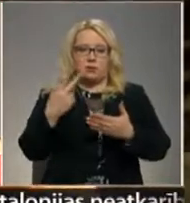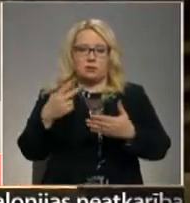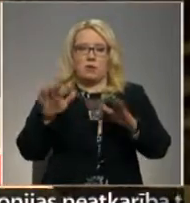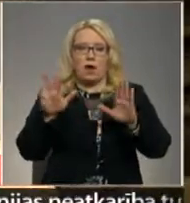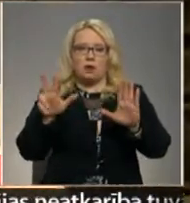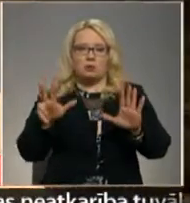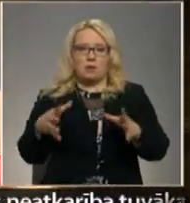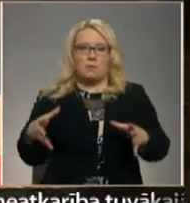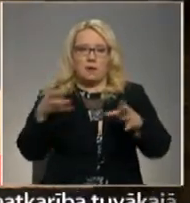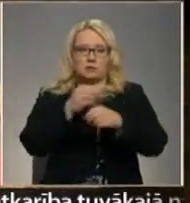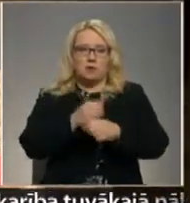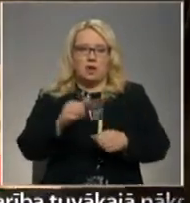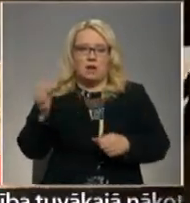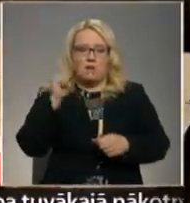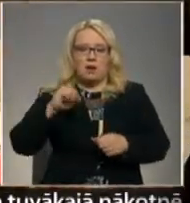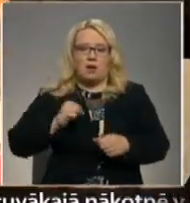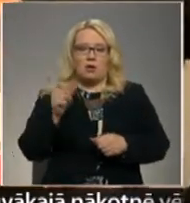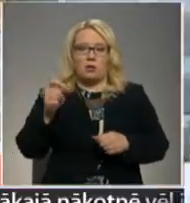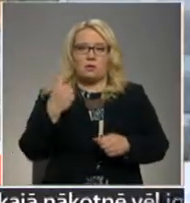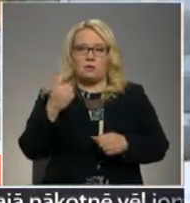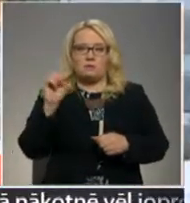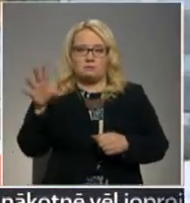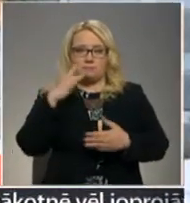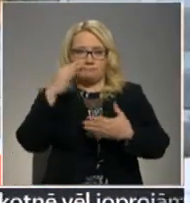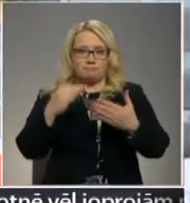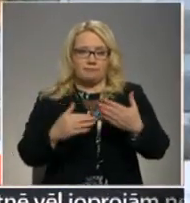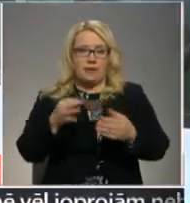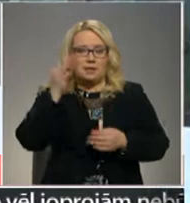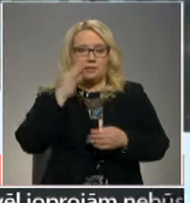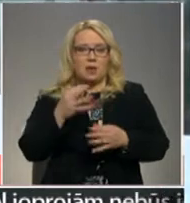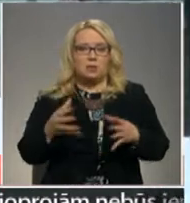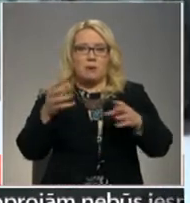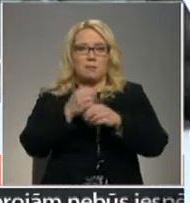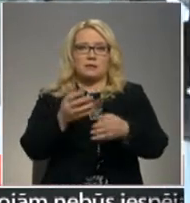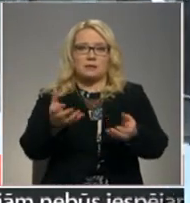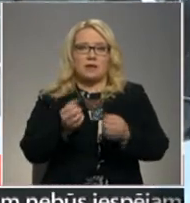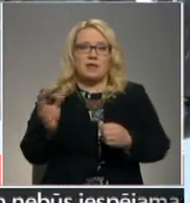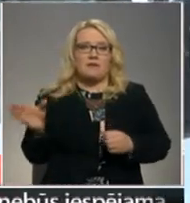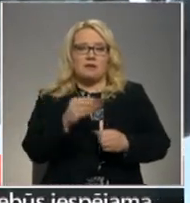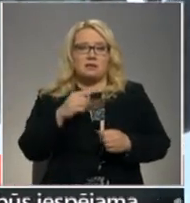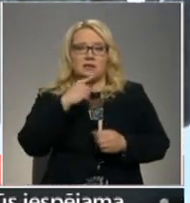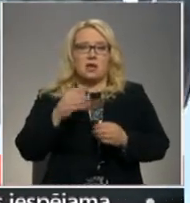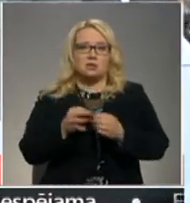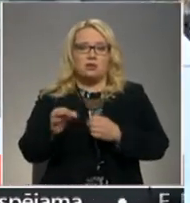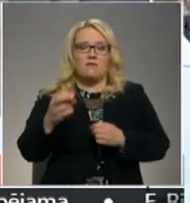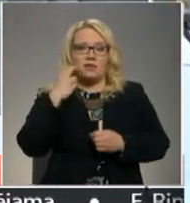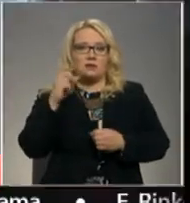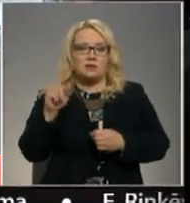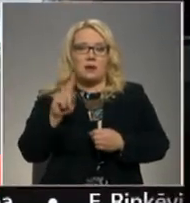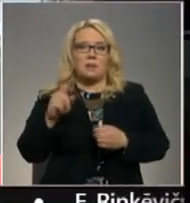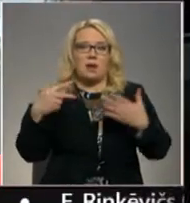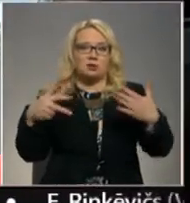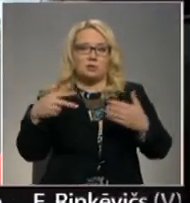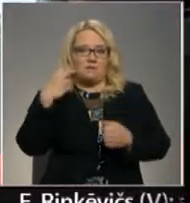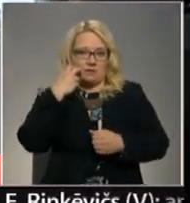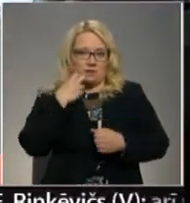kopā. Šitā jau kolēģi man vakardien bija, viņa paciņa tur atdeva. Saldumu paciņas saņem visi Cēsu novada seniori, kas sasnieguši 80